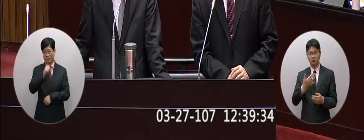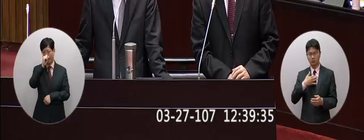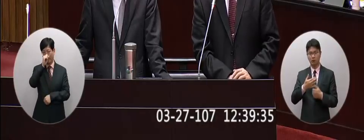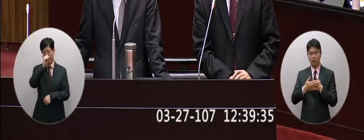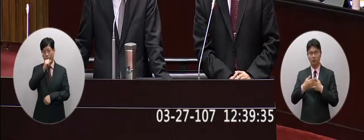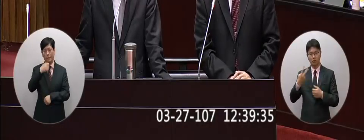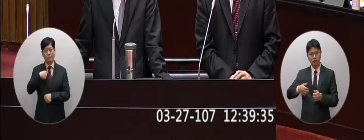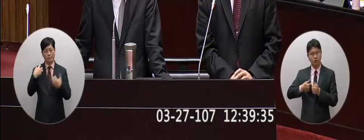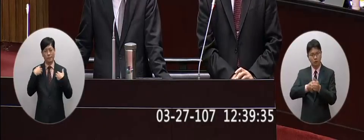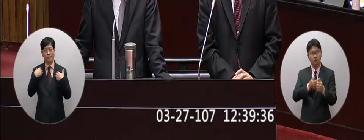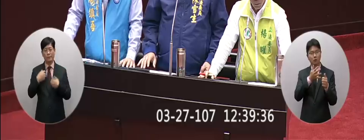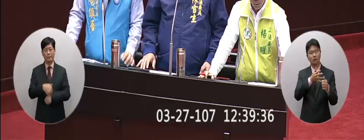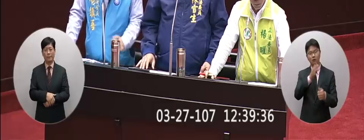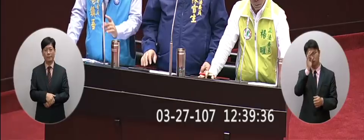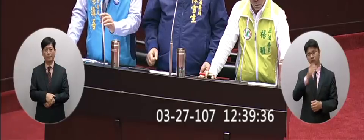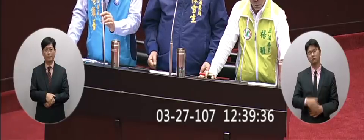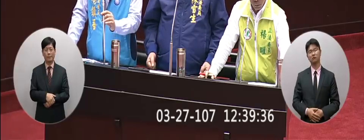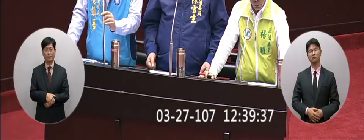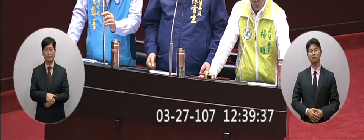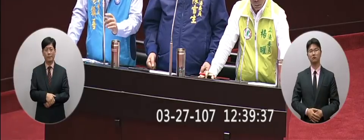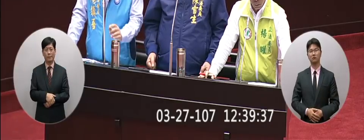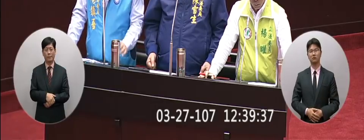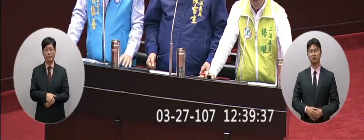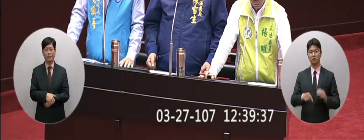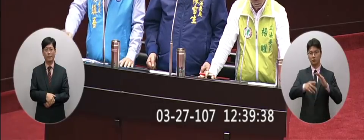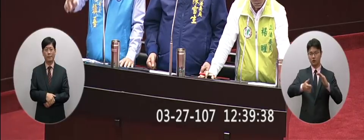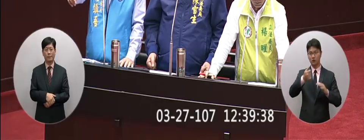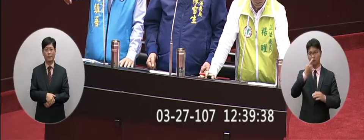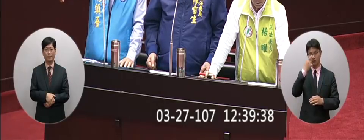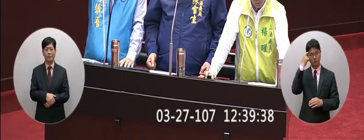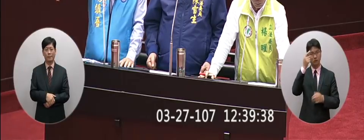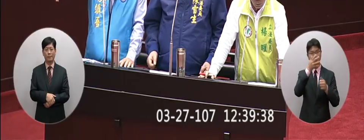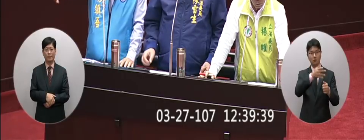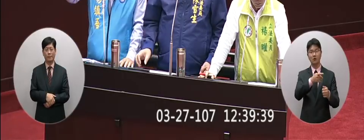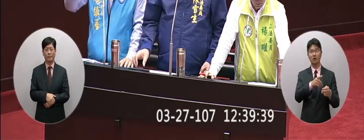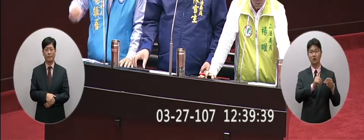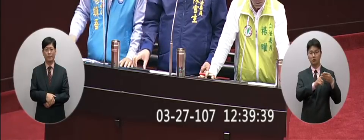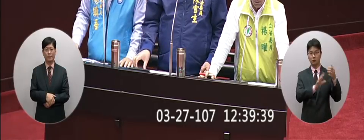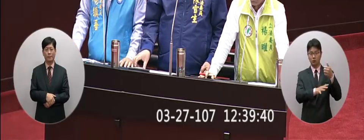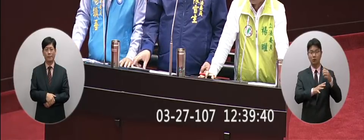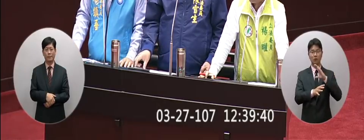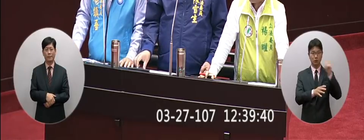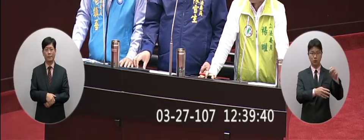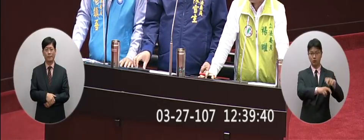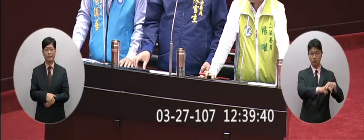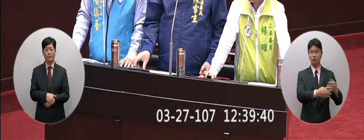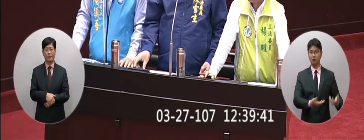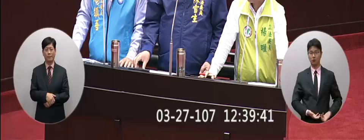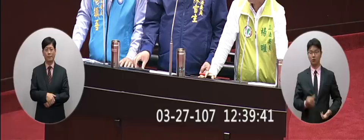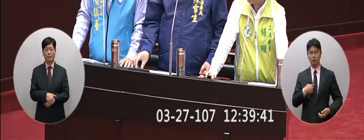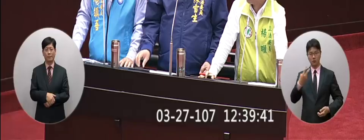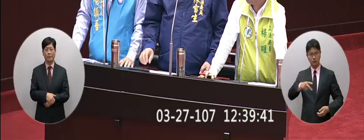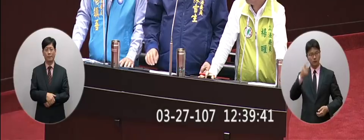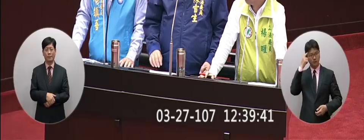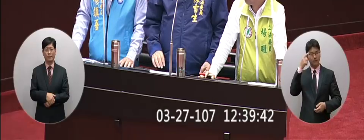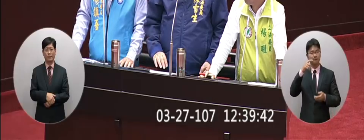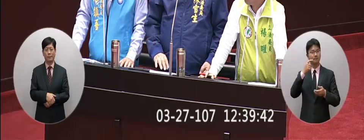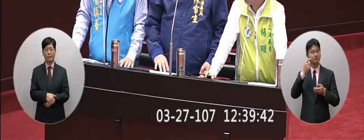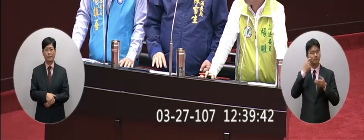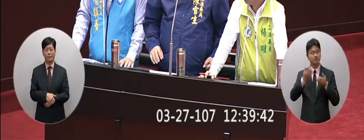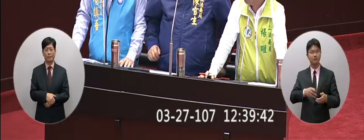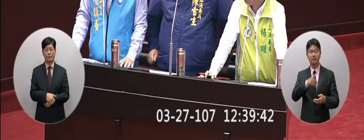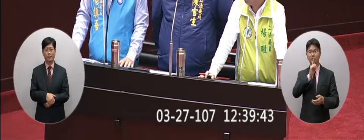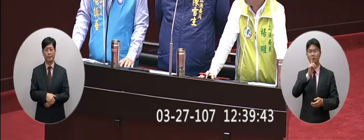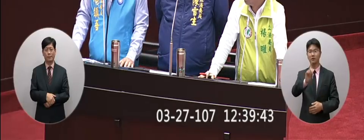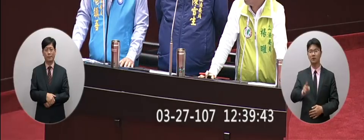不好？ 好，我来处理。 院长，我想是这样，主委已经回座位休息了哈，但是本席还是要强调， 是 这